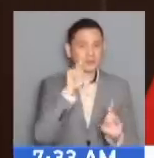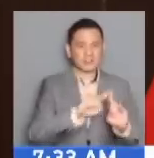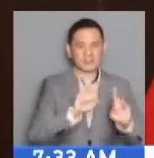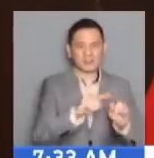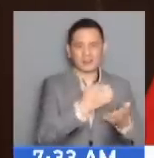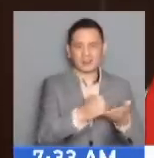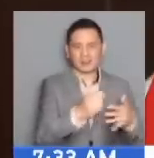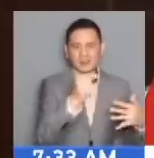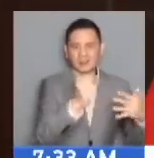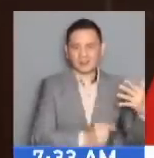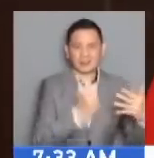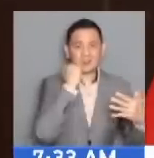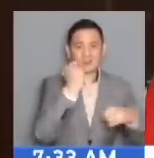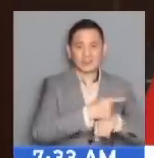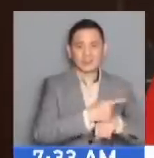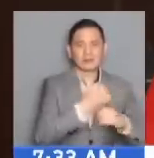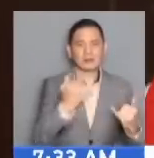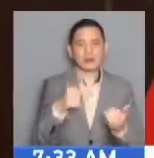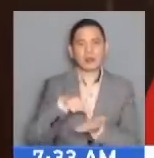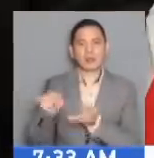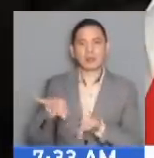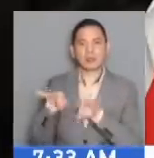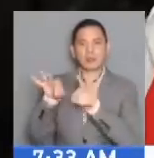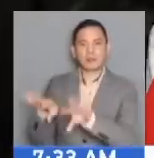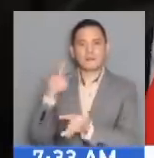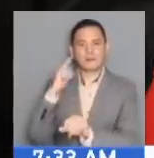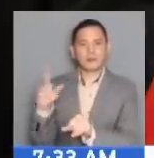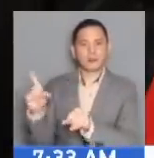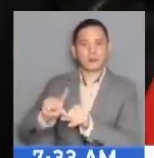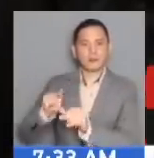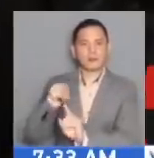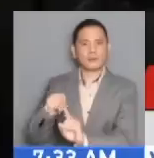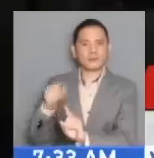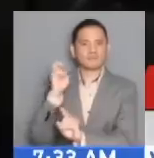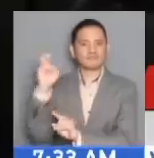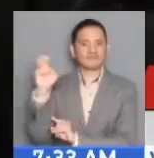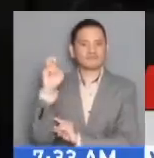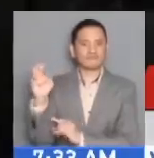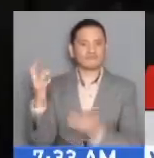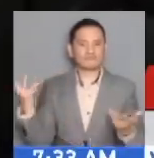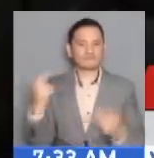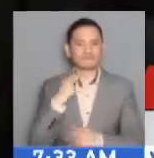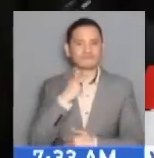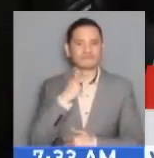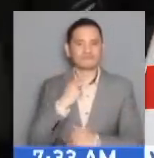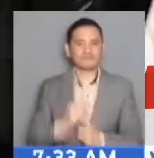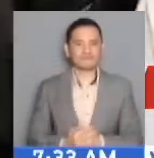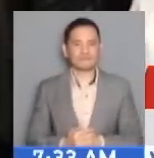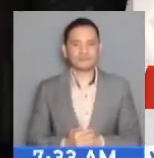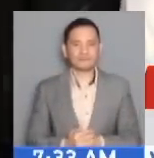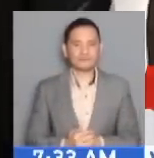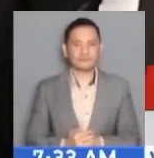araw-araw, pupunta lang po sa pangload para sa beef cart pa. Mahirap talaga. Oo. Baba ng sweldo